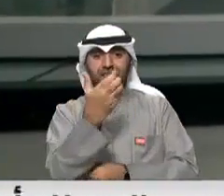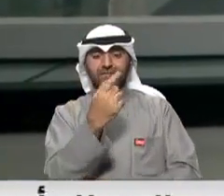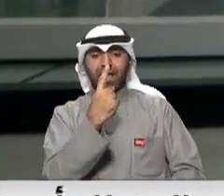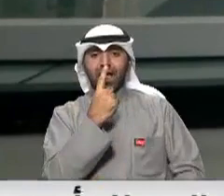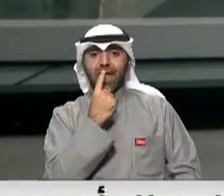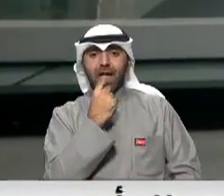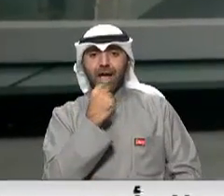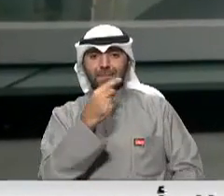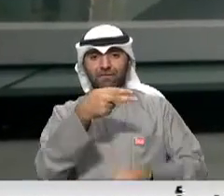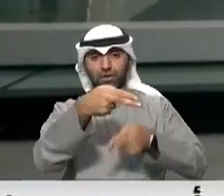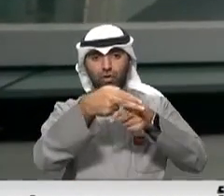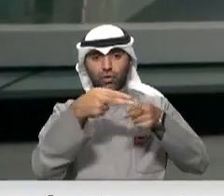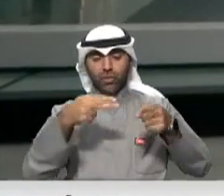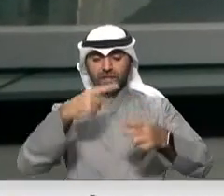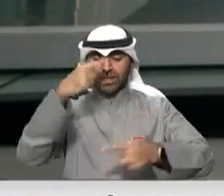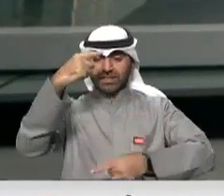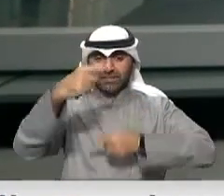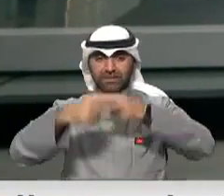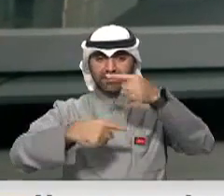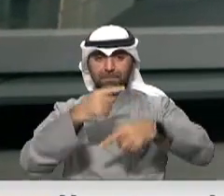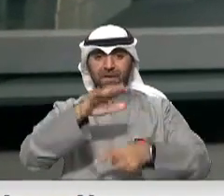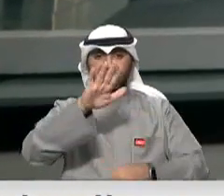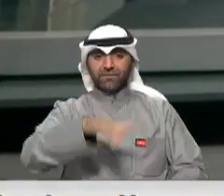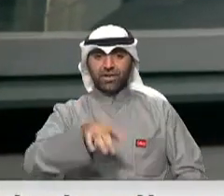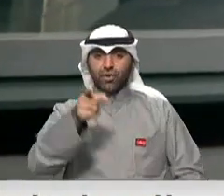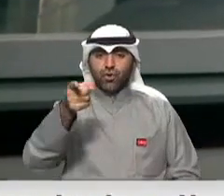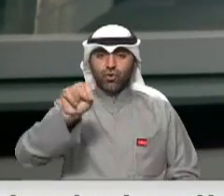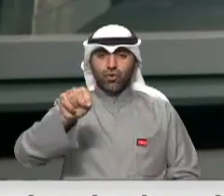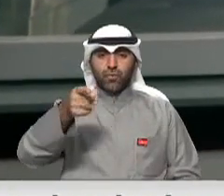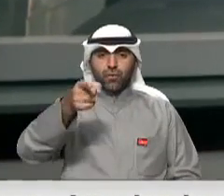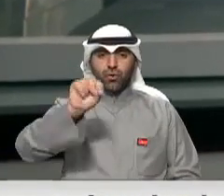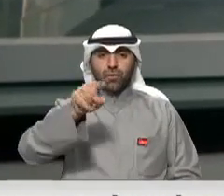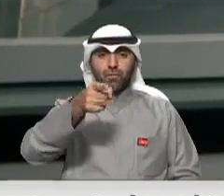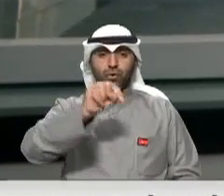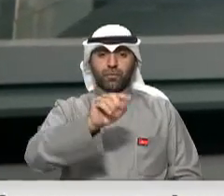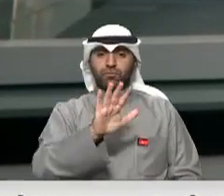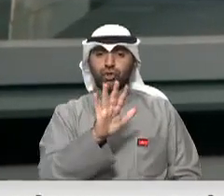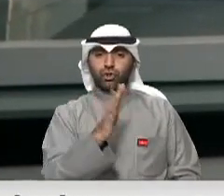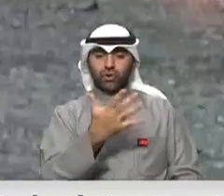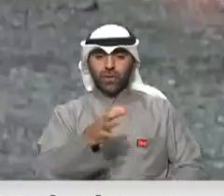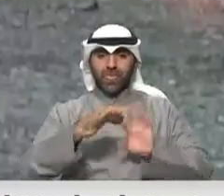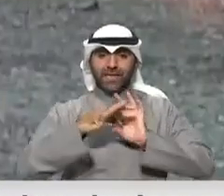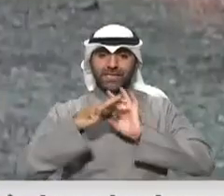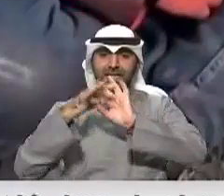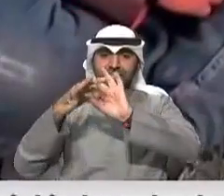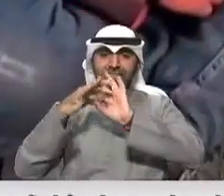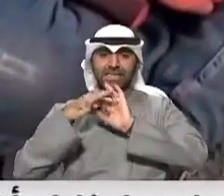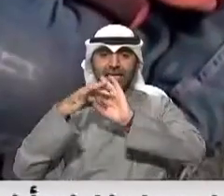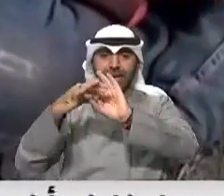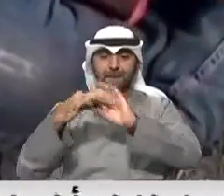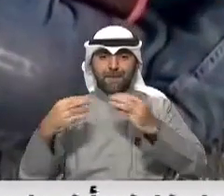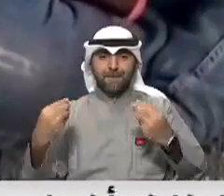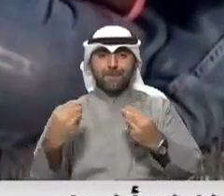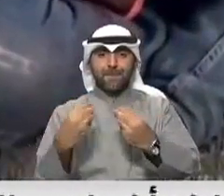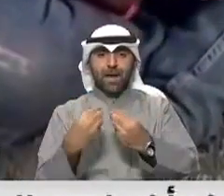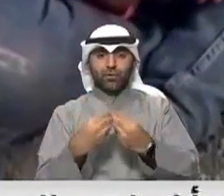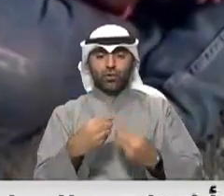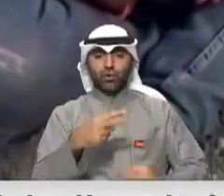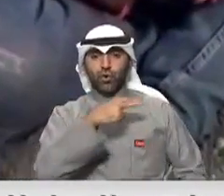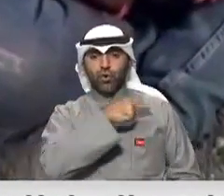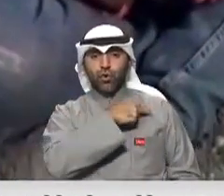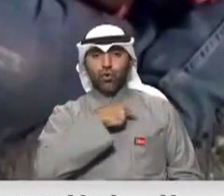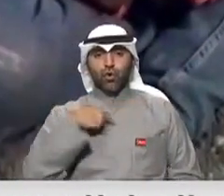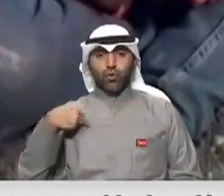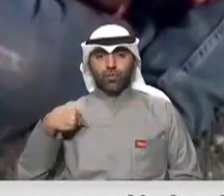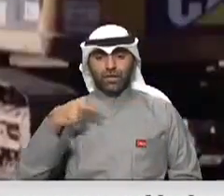لأخذ المعلومات حول عملية البحث والإنقاذ وأيضا المنازل أو المباني